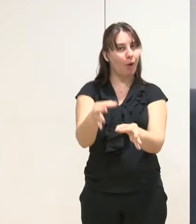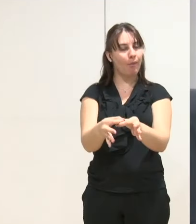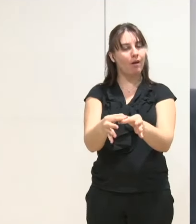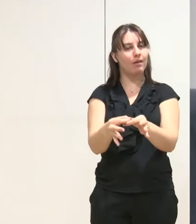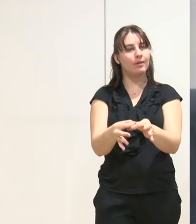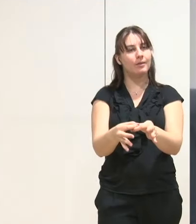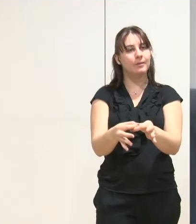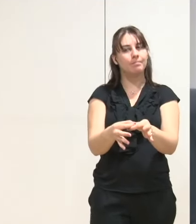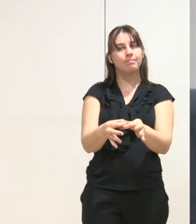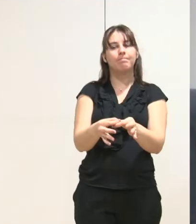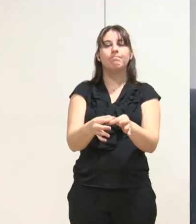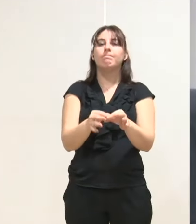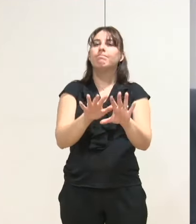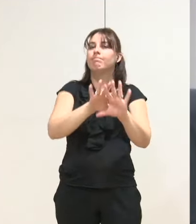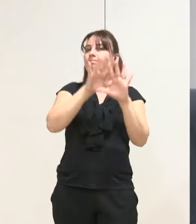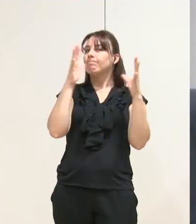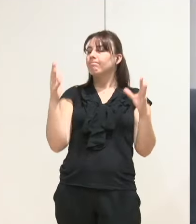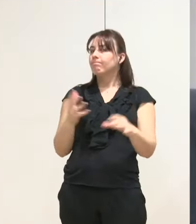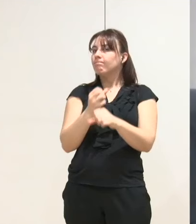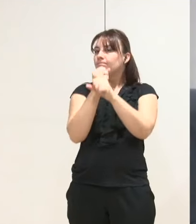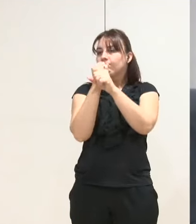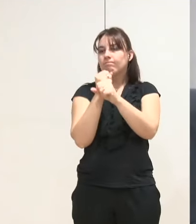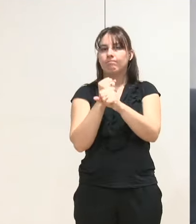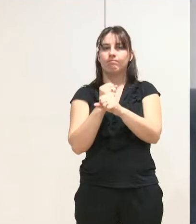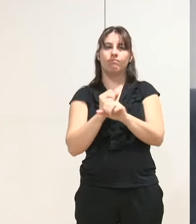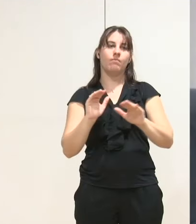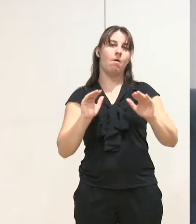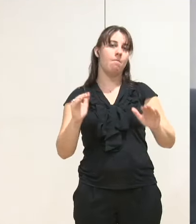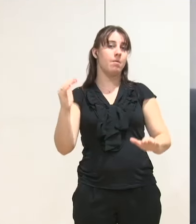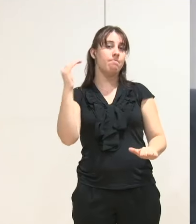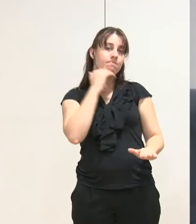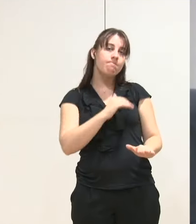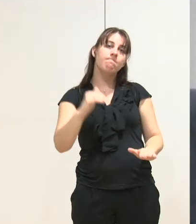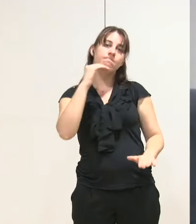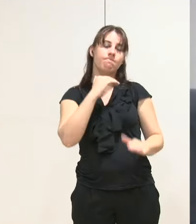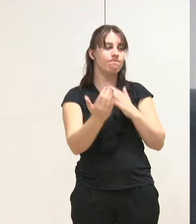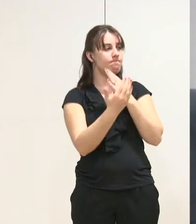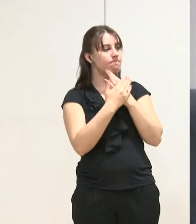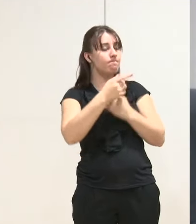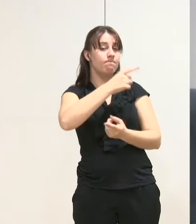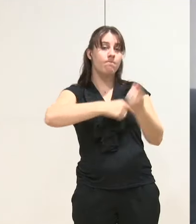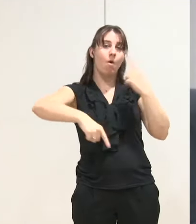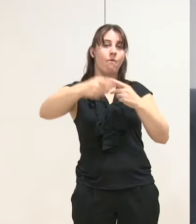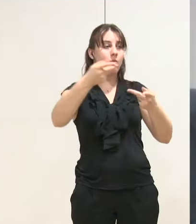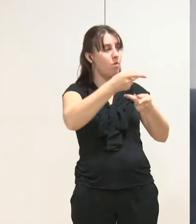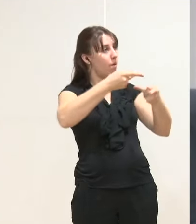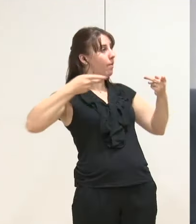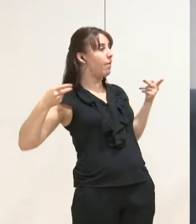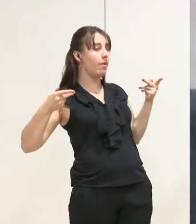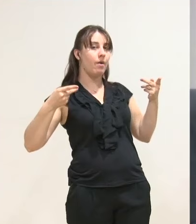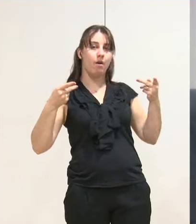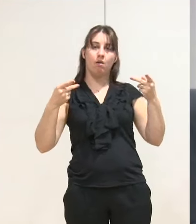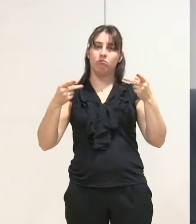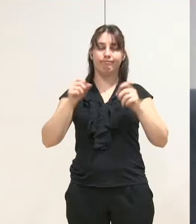septembre donc il y a vraiment urgence à ce que vous nous disiez clairement comment vous